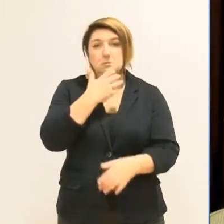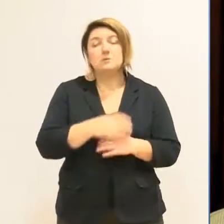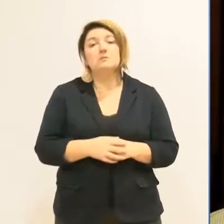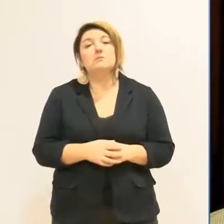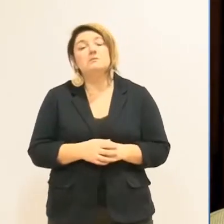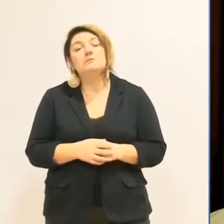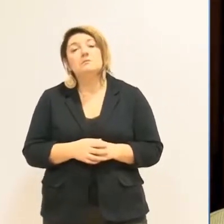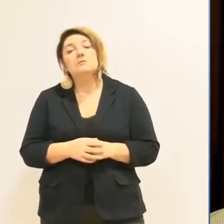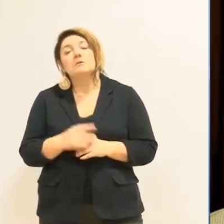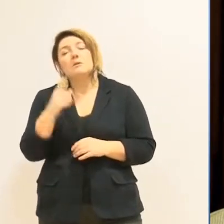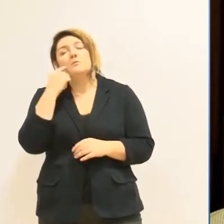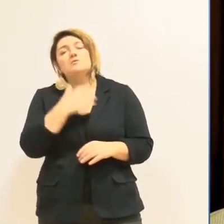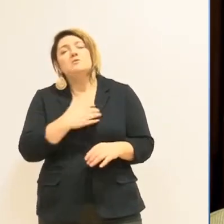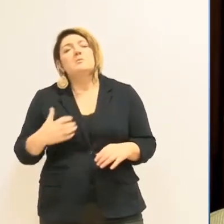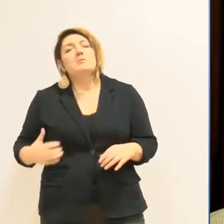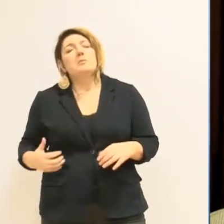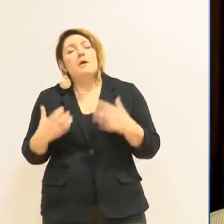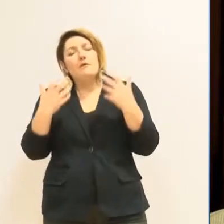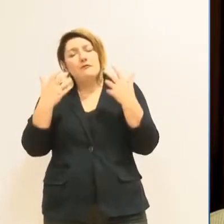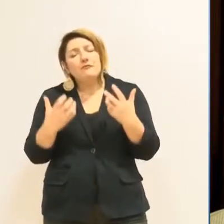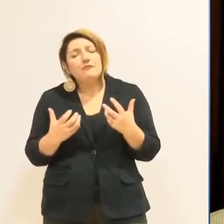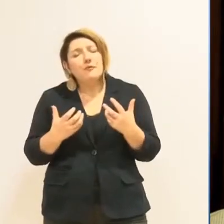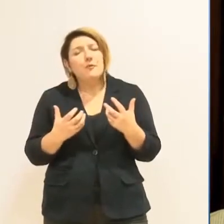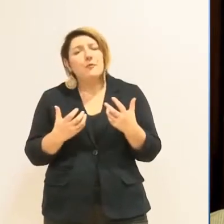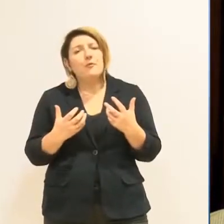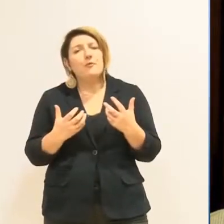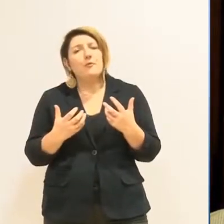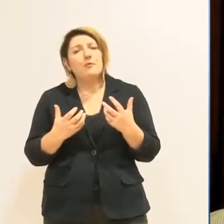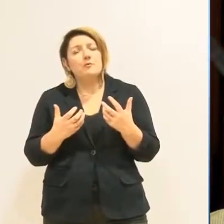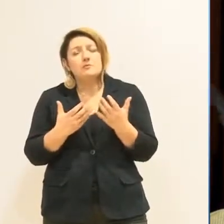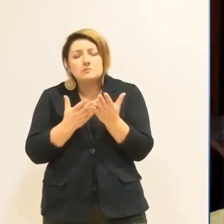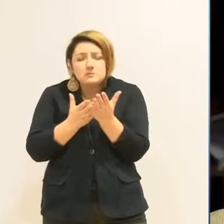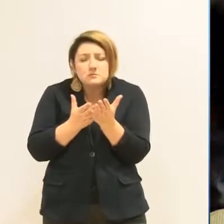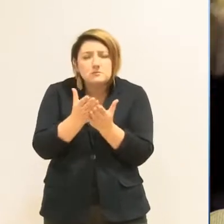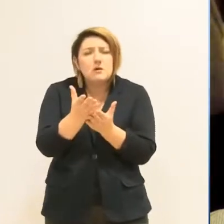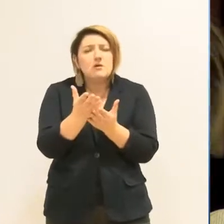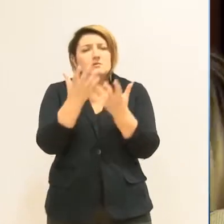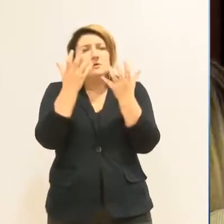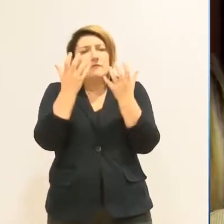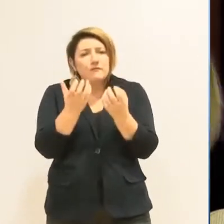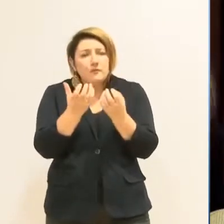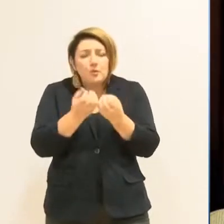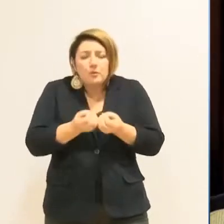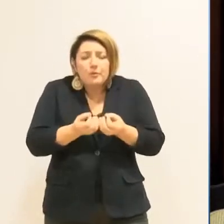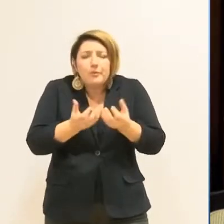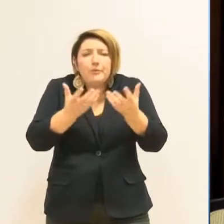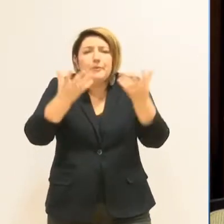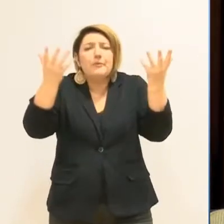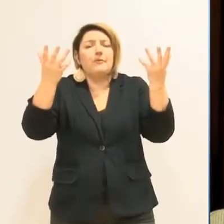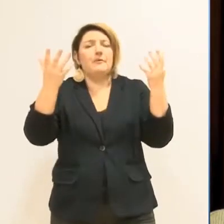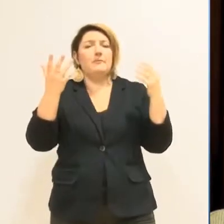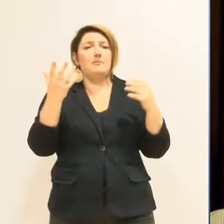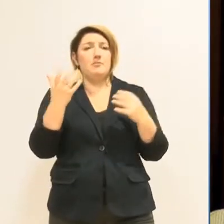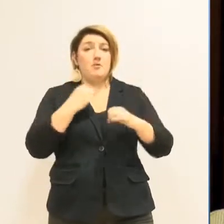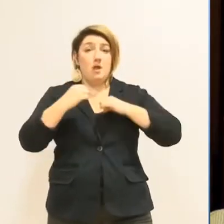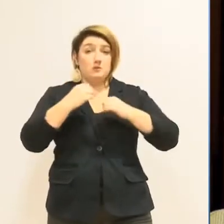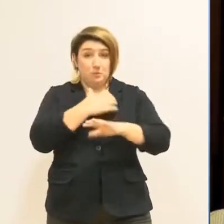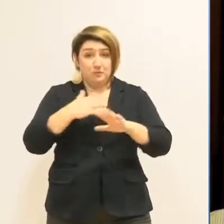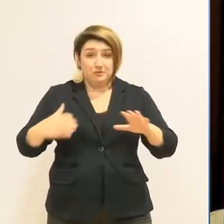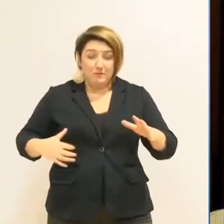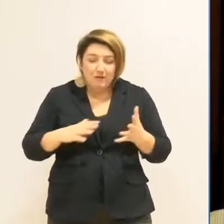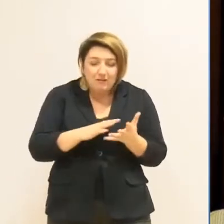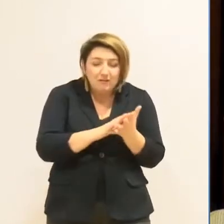Monsieur le maire, pour donner du souffle et du sens à l'action municipale, et il n'est pas trop tard, comme l'a